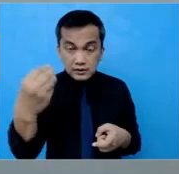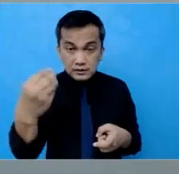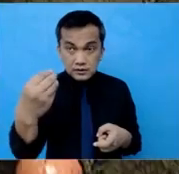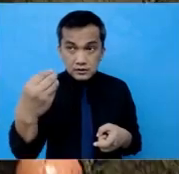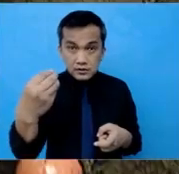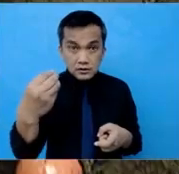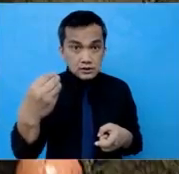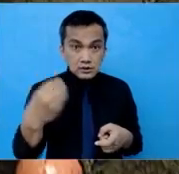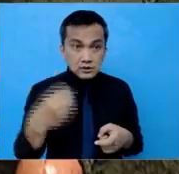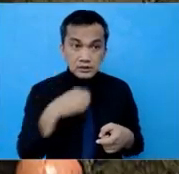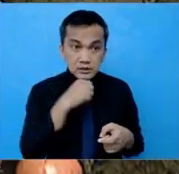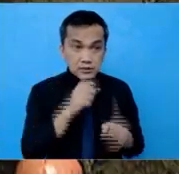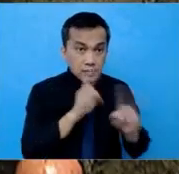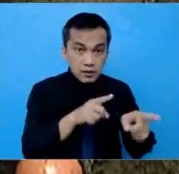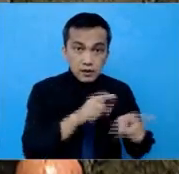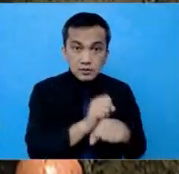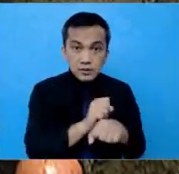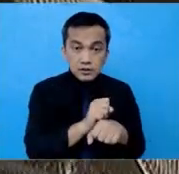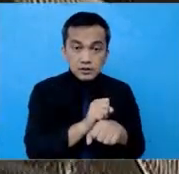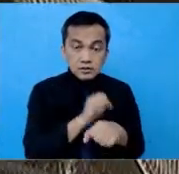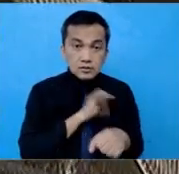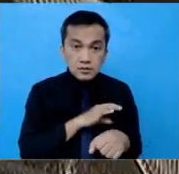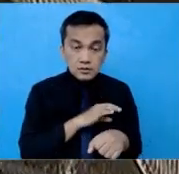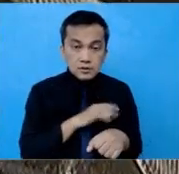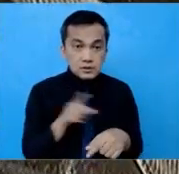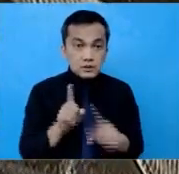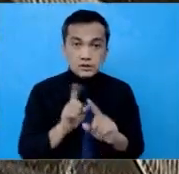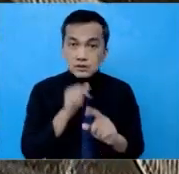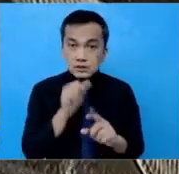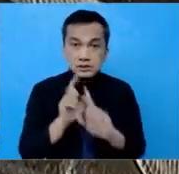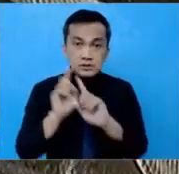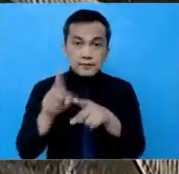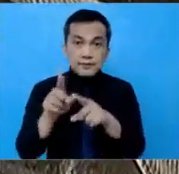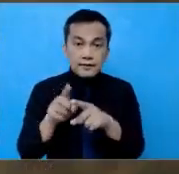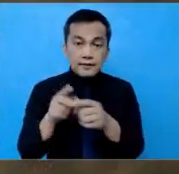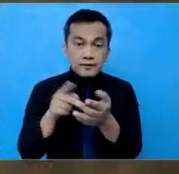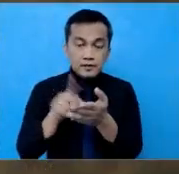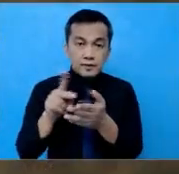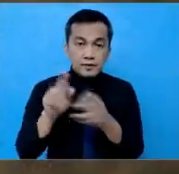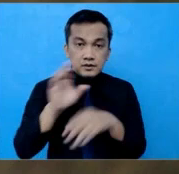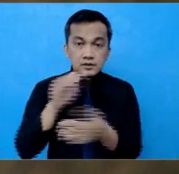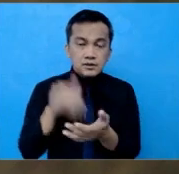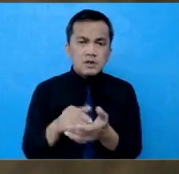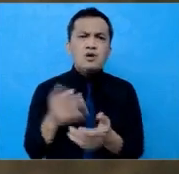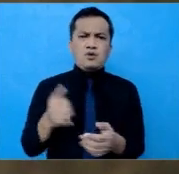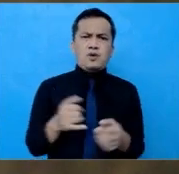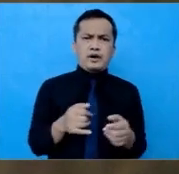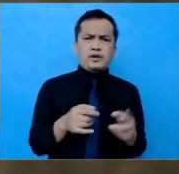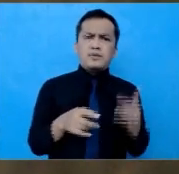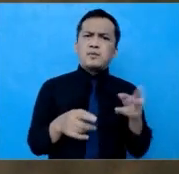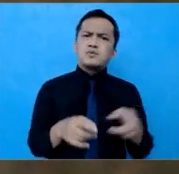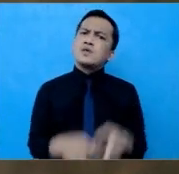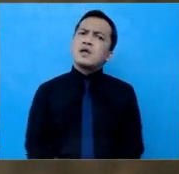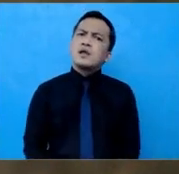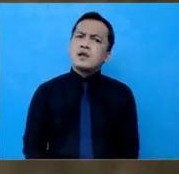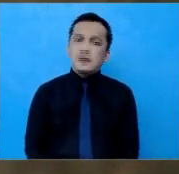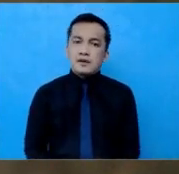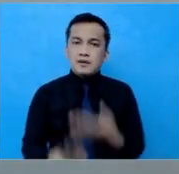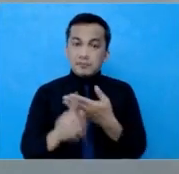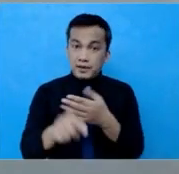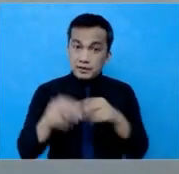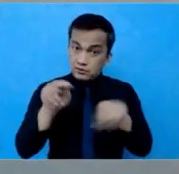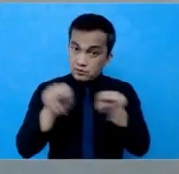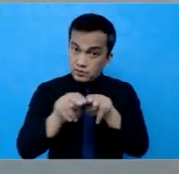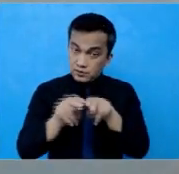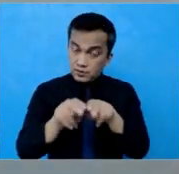ng trabaho at kumita, hindi sila makapunta sa payment centers eh. So bakit pa natin papahirapan sila? Back to normal if you are in